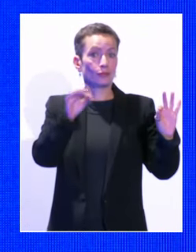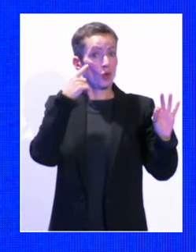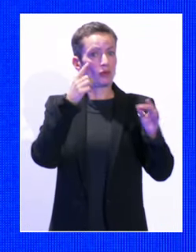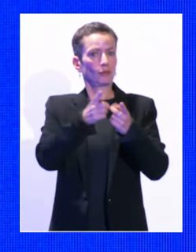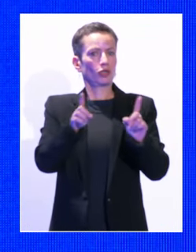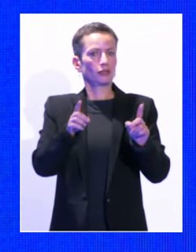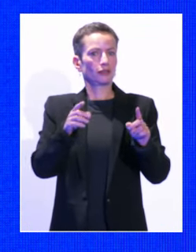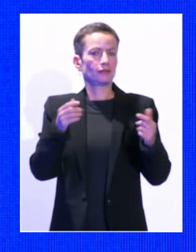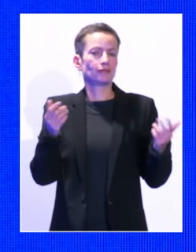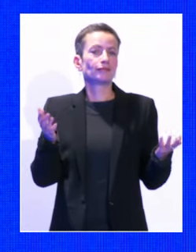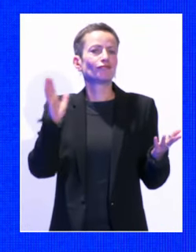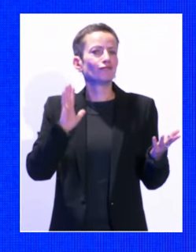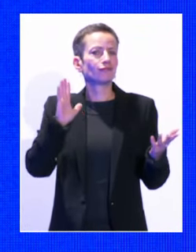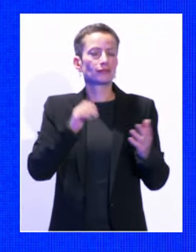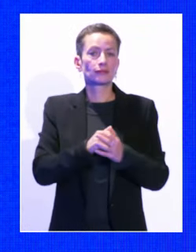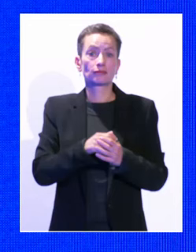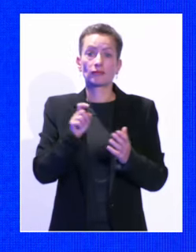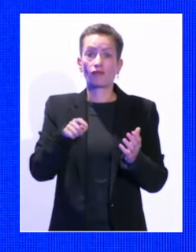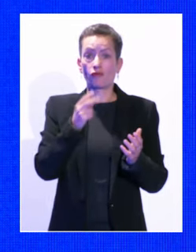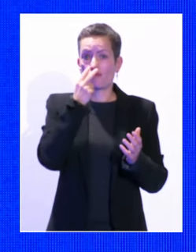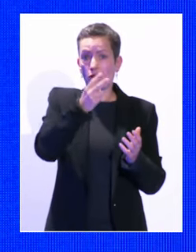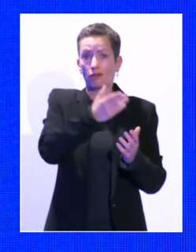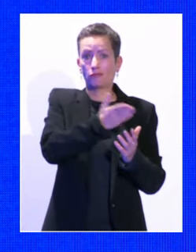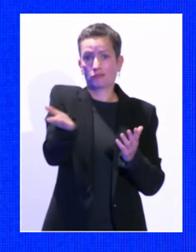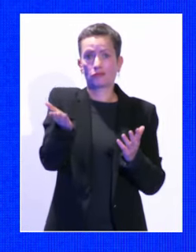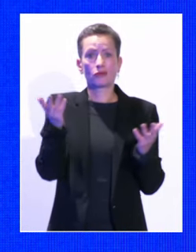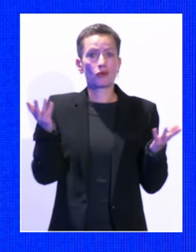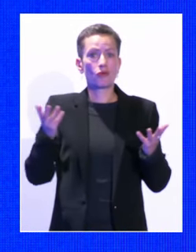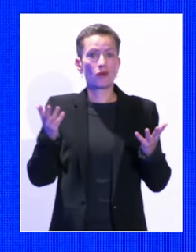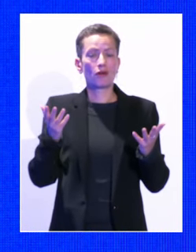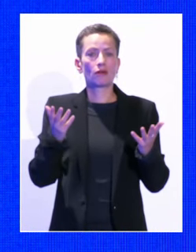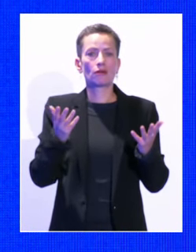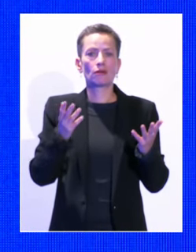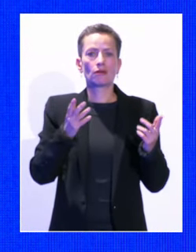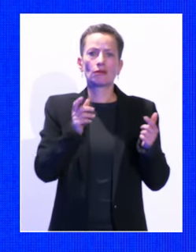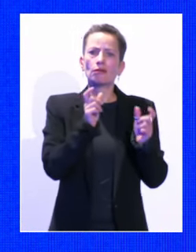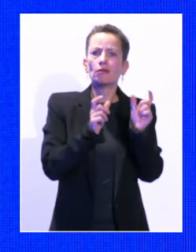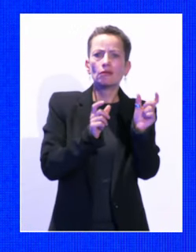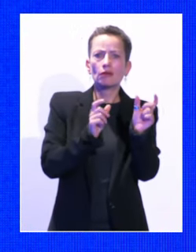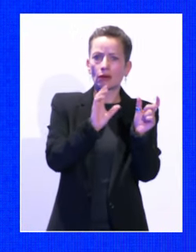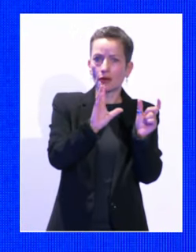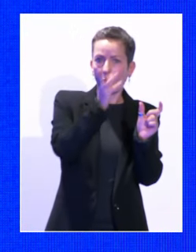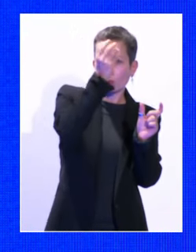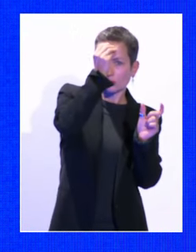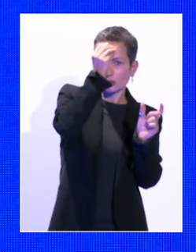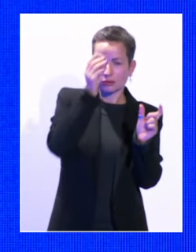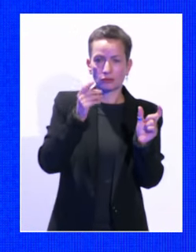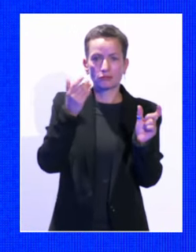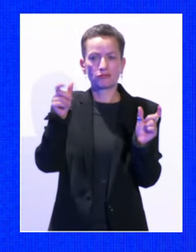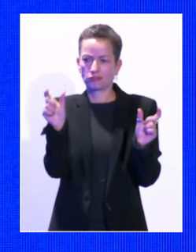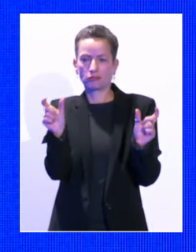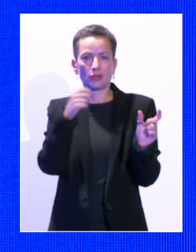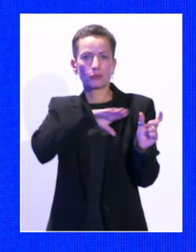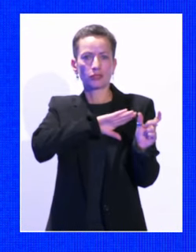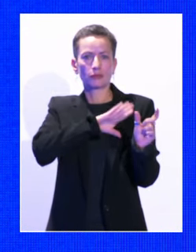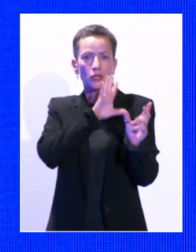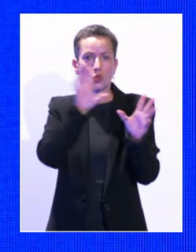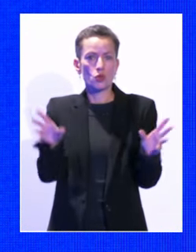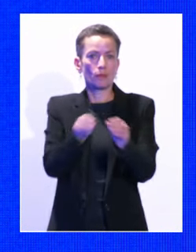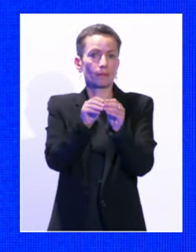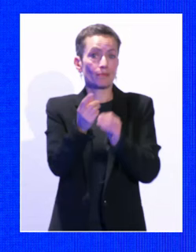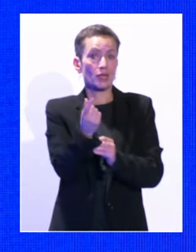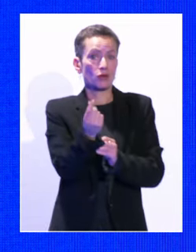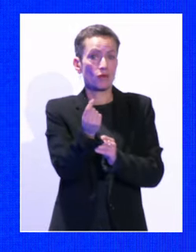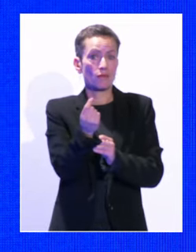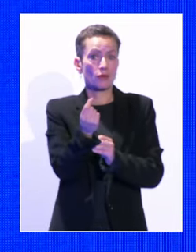ou devrait voir que ce binôme conscience et responsabilité est au centre